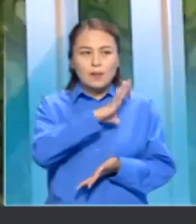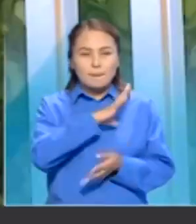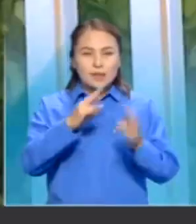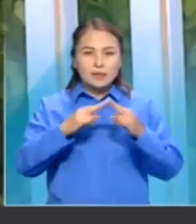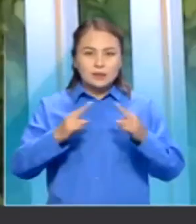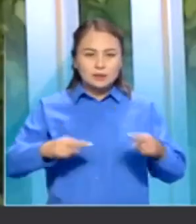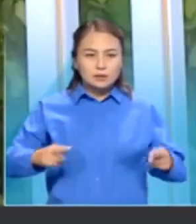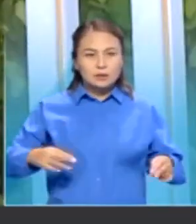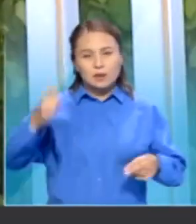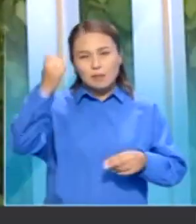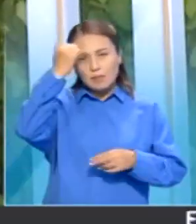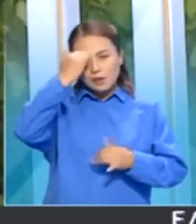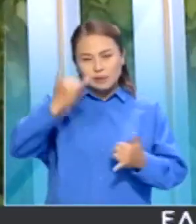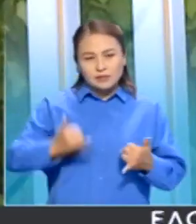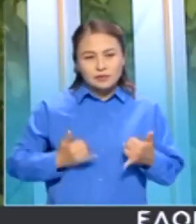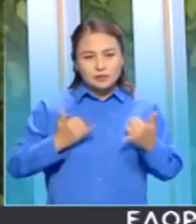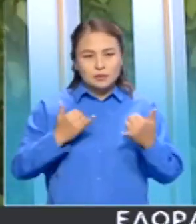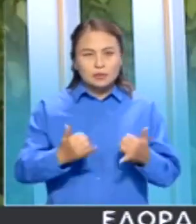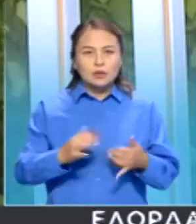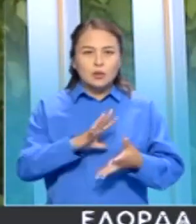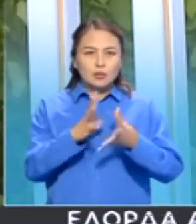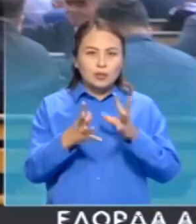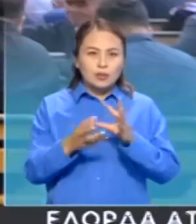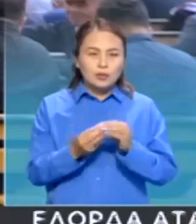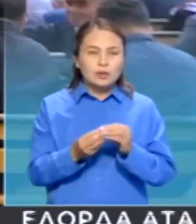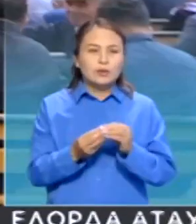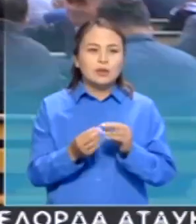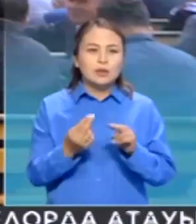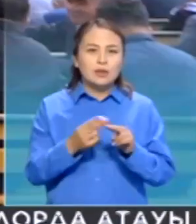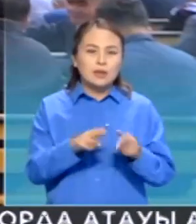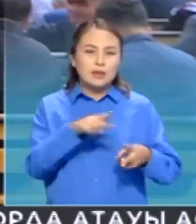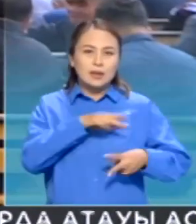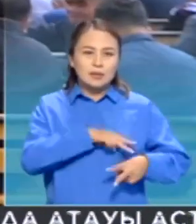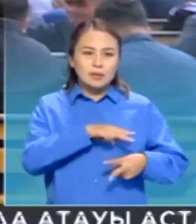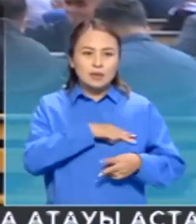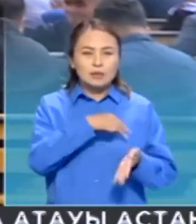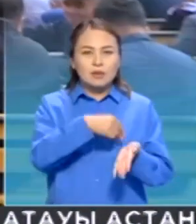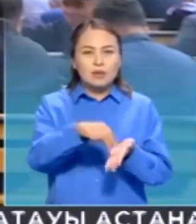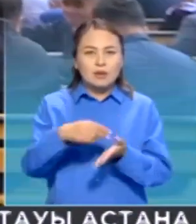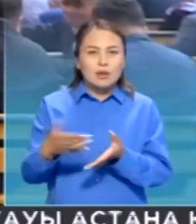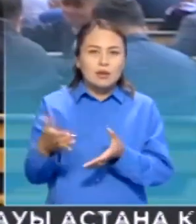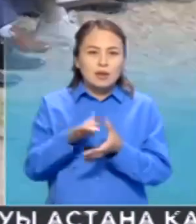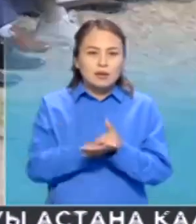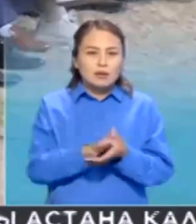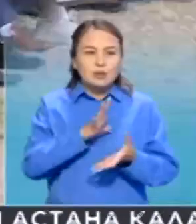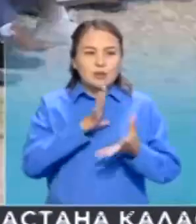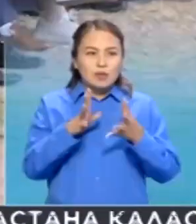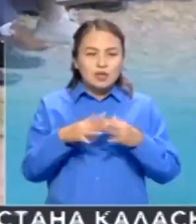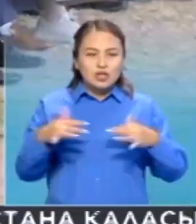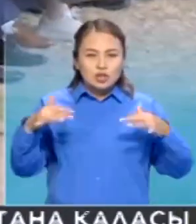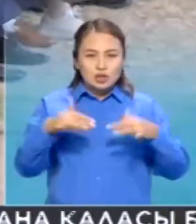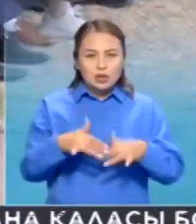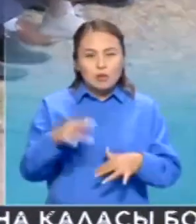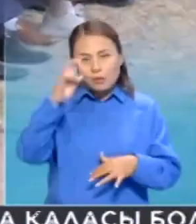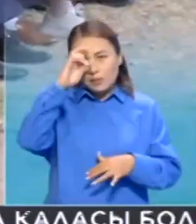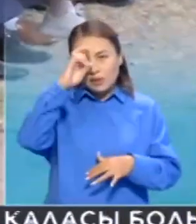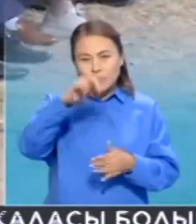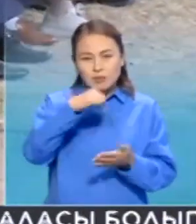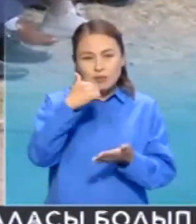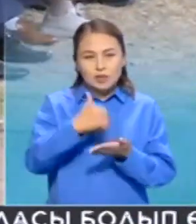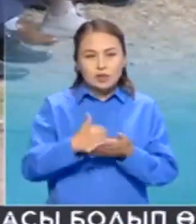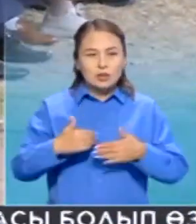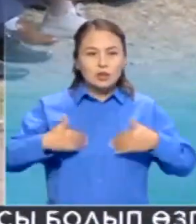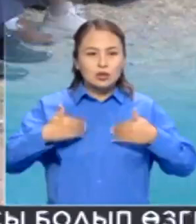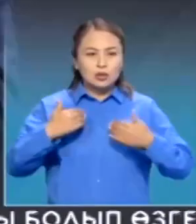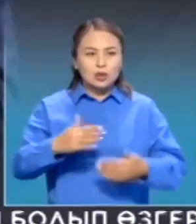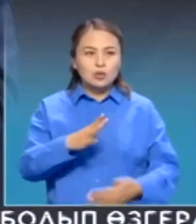kesenesimen eskerşişine tağızım etti. Mırajayda bolıp, eñbektermen tanıstı. Prezident kengeşçisi Мәлік Отарбаев жиылған көпшілікке мемлекет басшысының